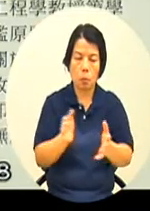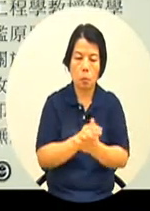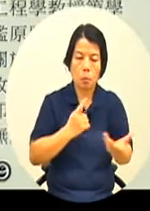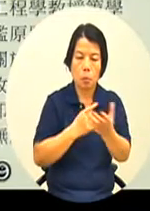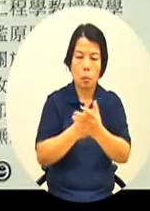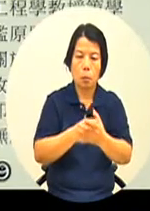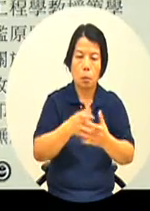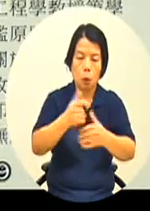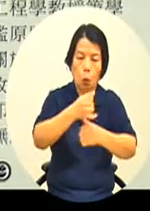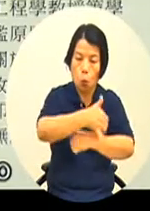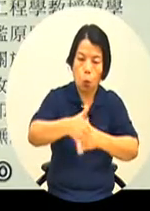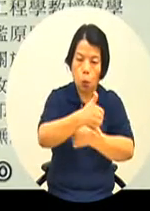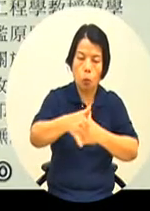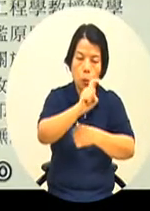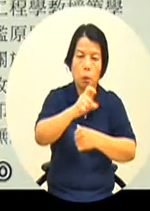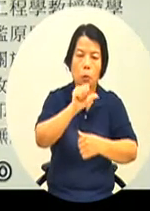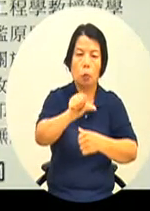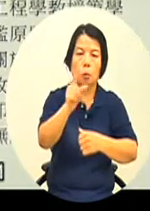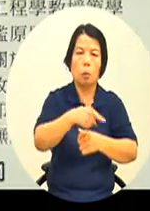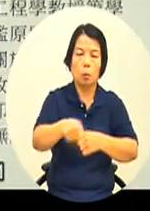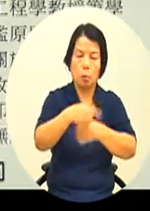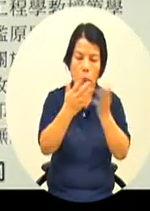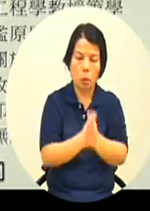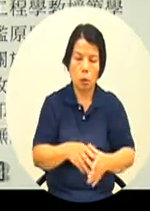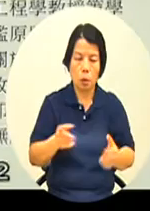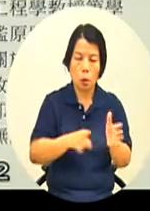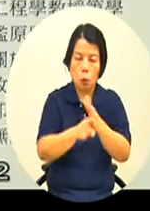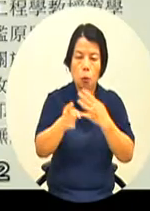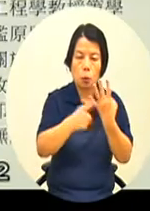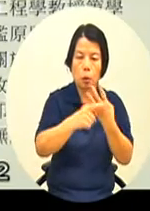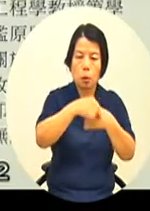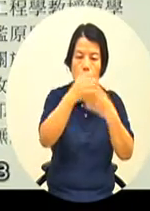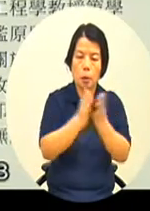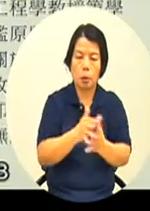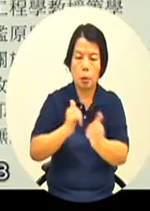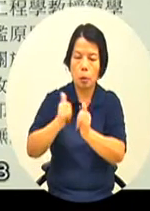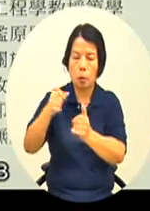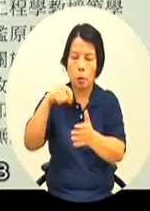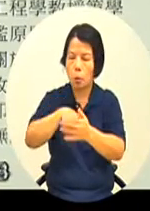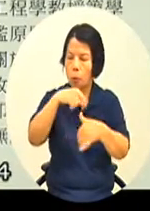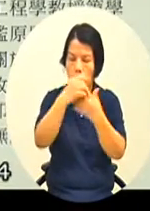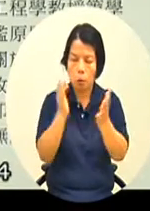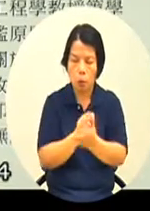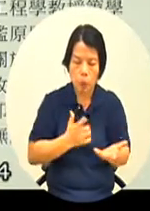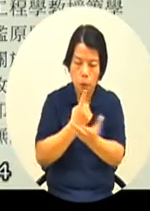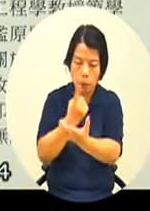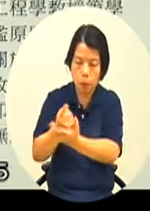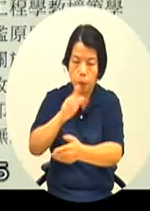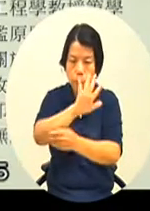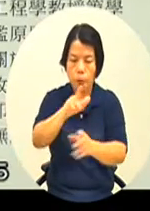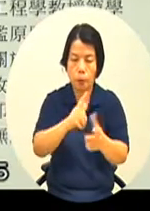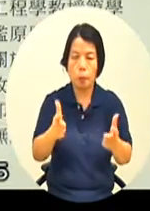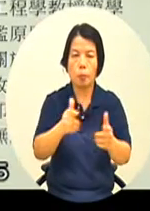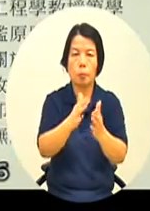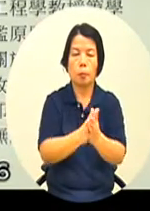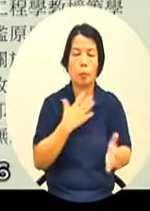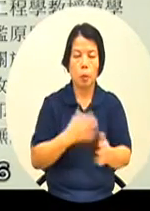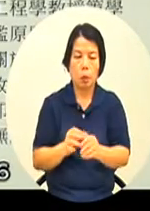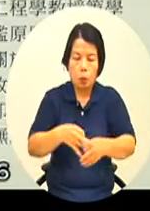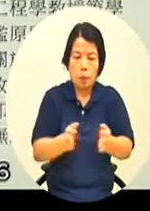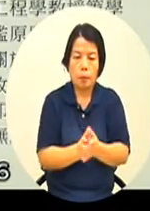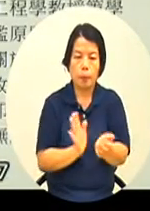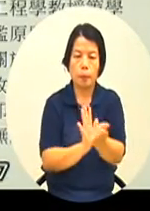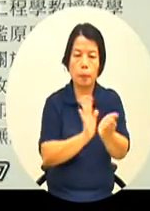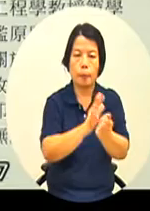法律土木方面的学者专家担任委员，审慎审议国赔案件，并设及时处理及追